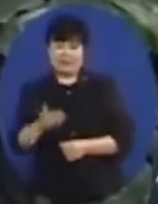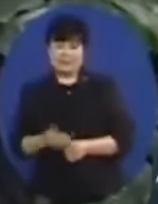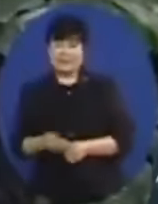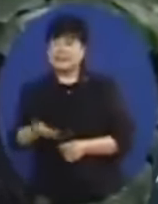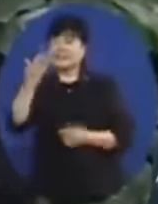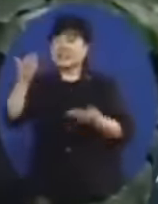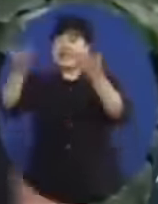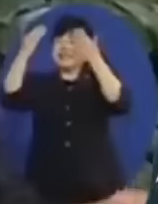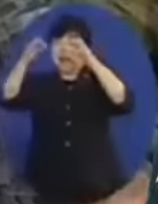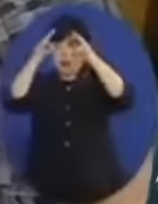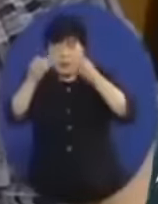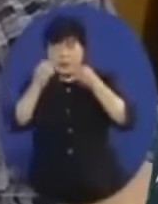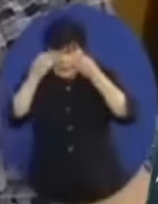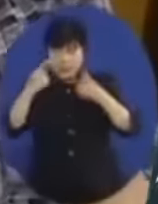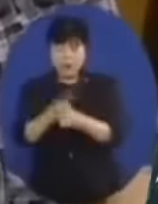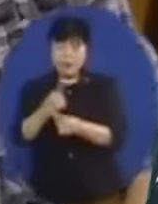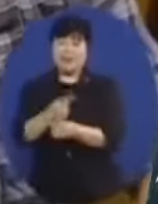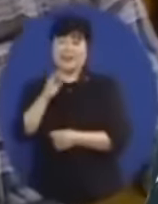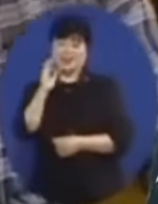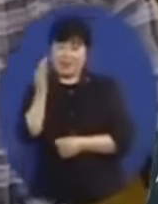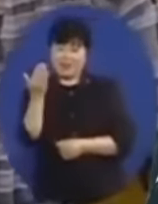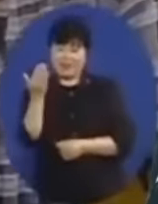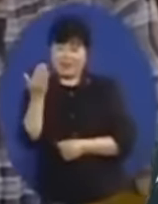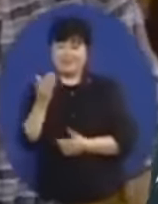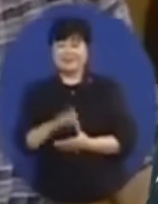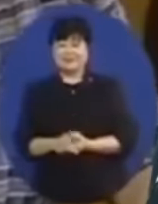것은 지나갔으니 보라 새 것이 되었도다.